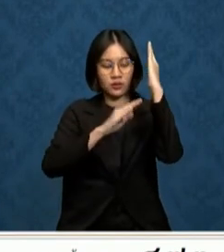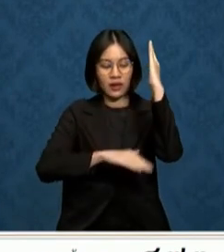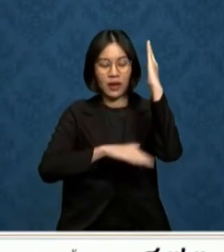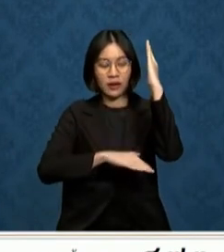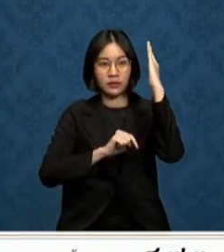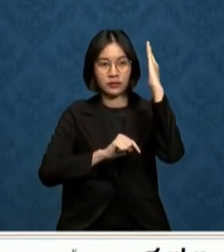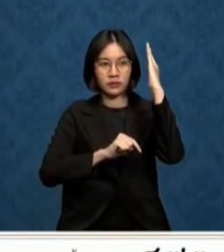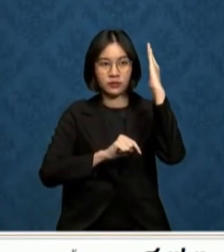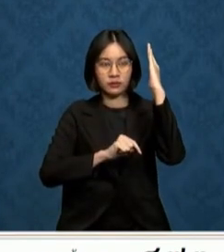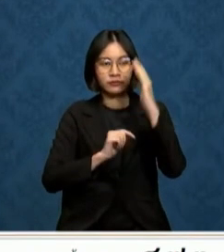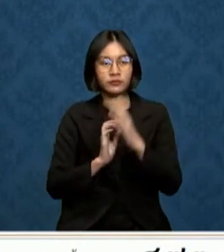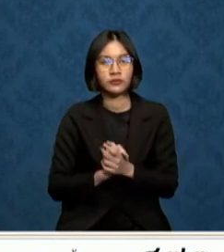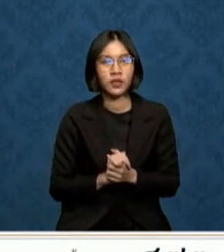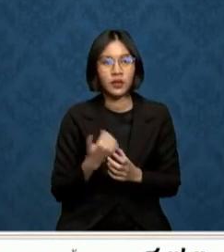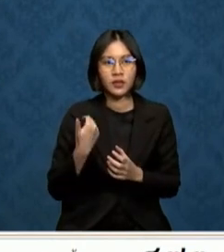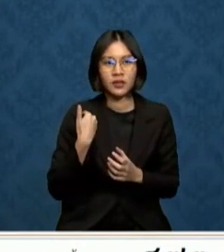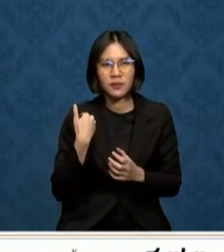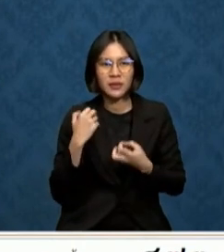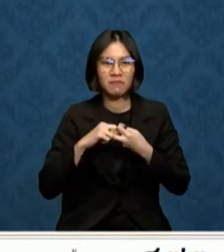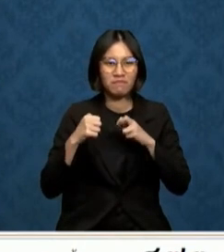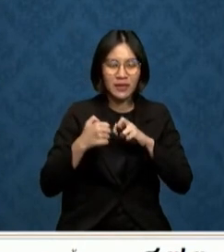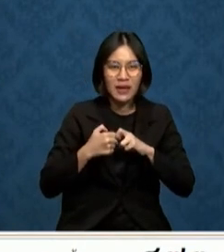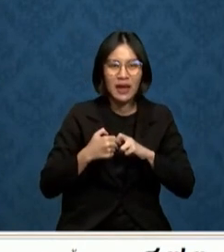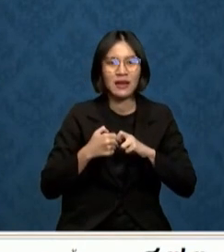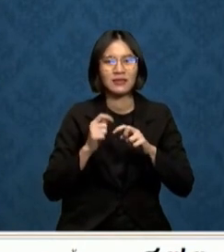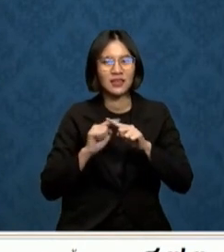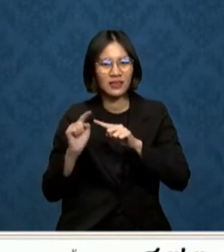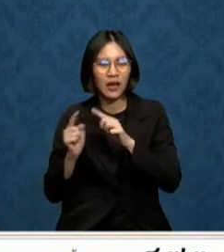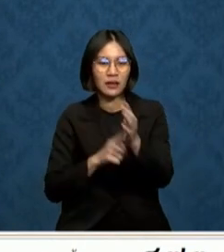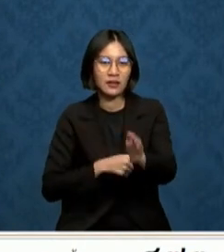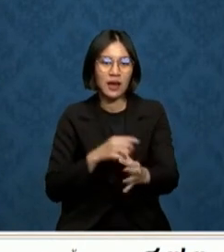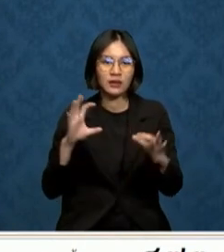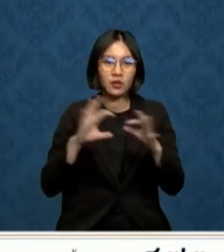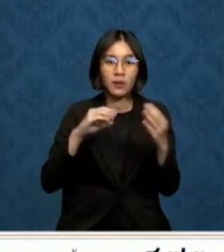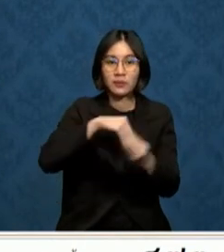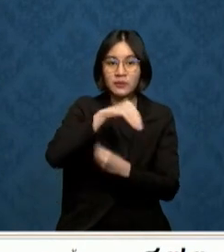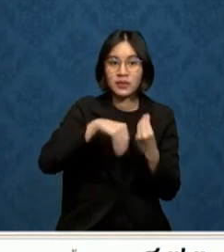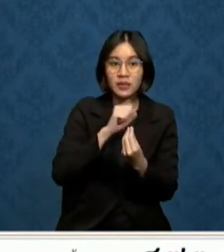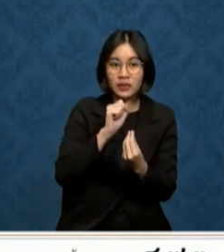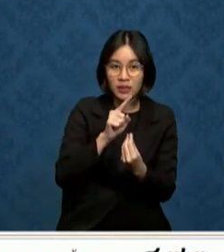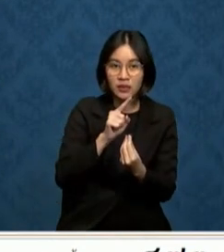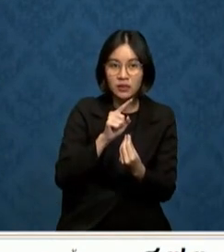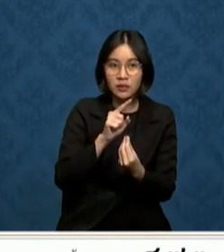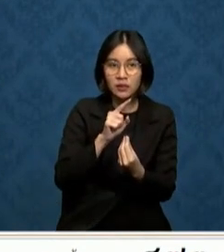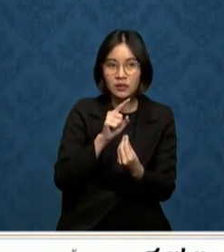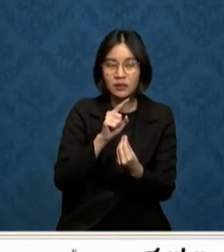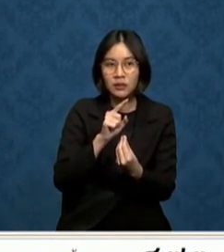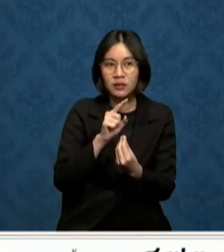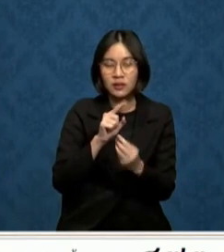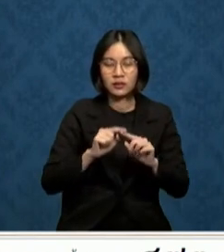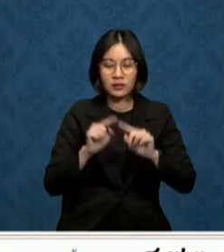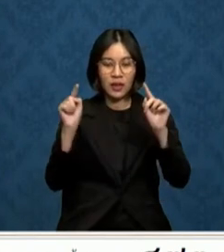ที่สั่งสมความบอบช้ำมานานในทางเศรษฐกิจนะครับลงไปจำนวนมาก